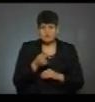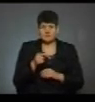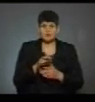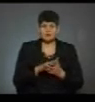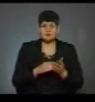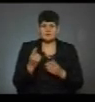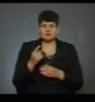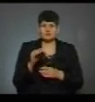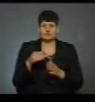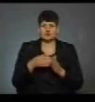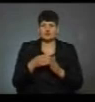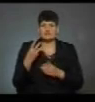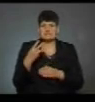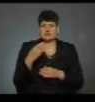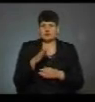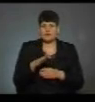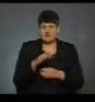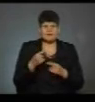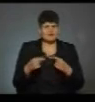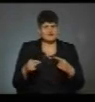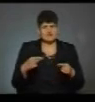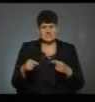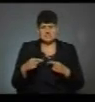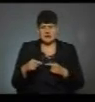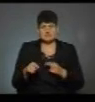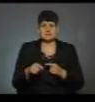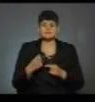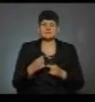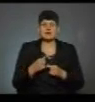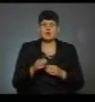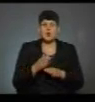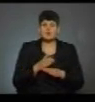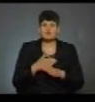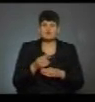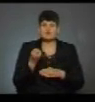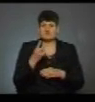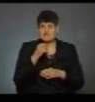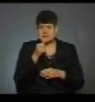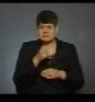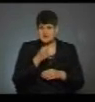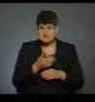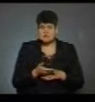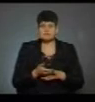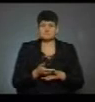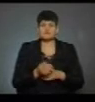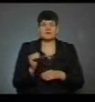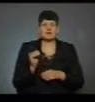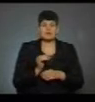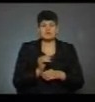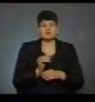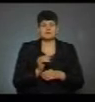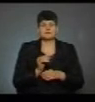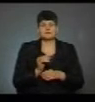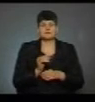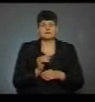жовтня до 30 вересня. Він відрізняється від календарного року. Розділився на 12 місяців, і